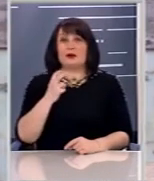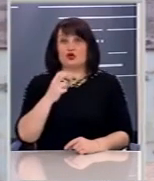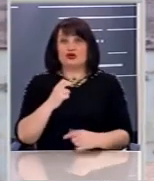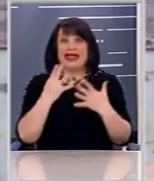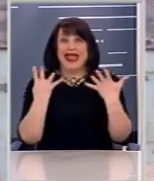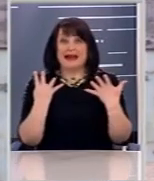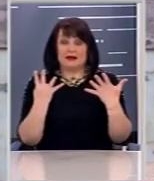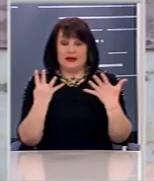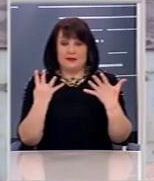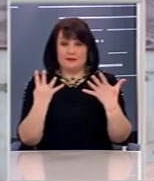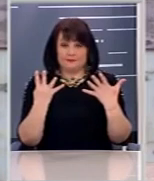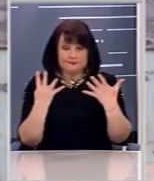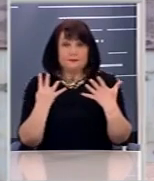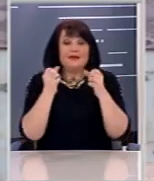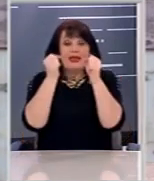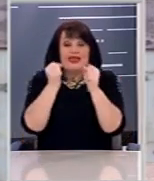θέση,